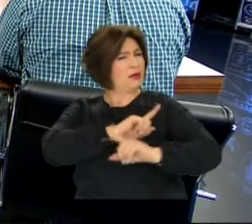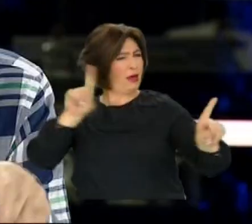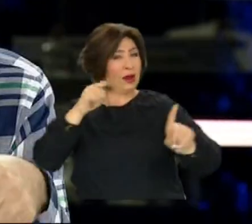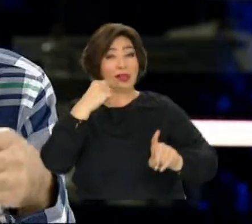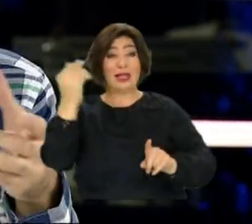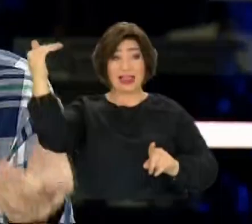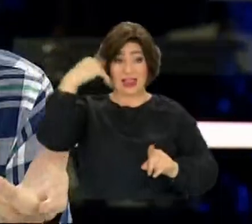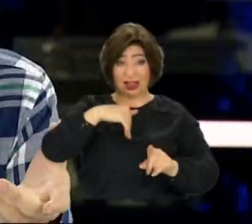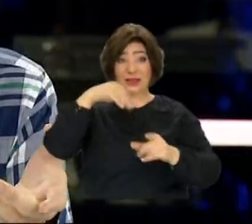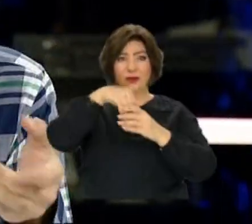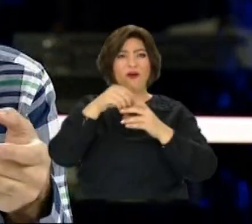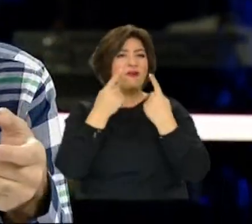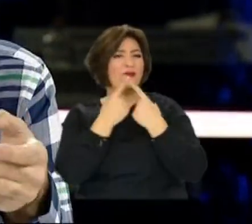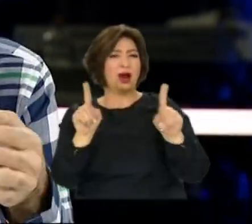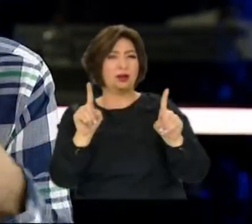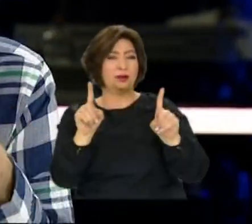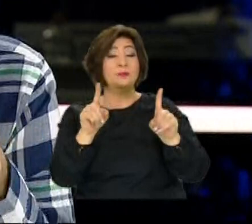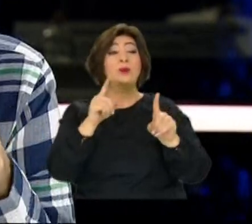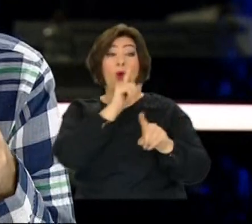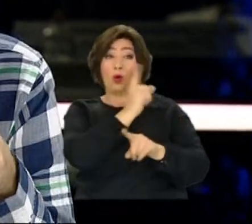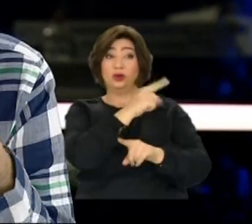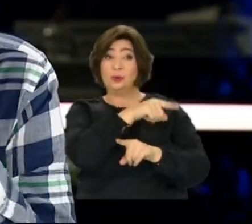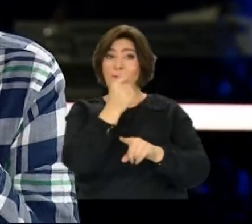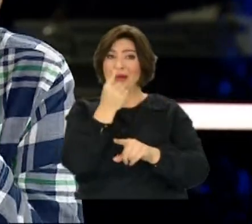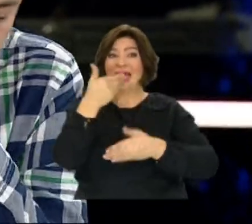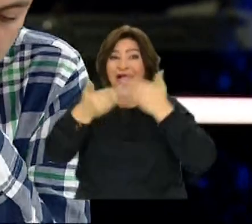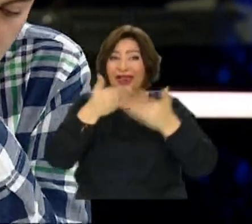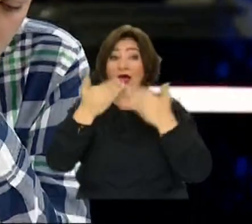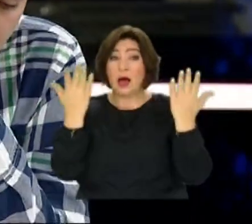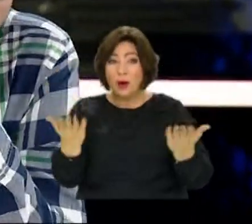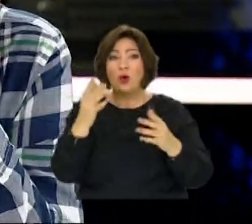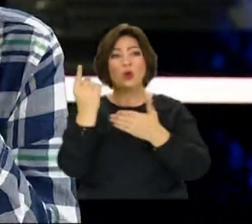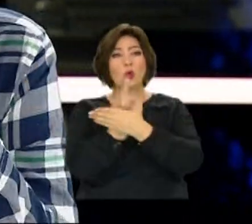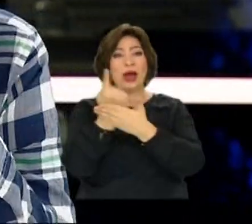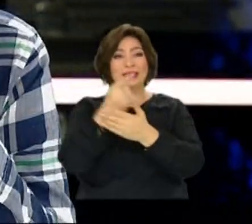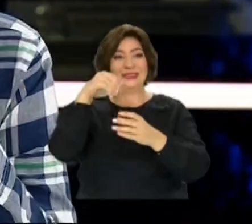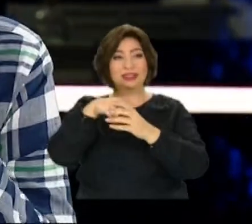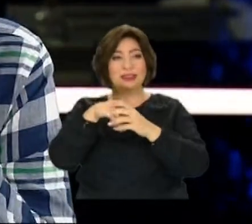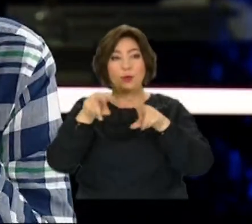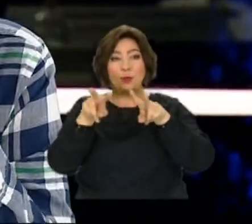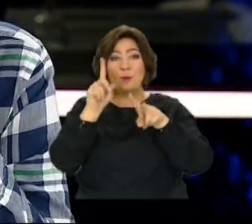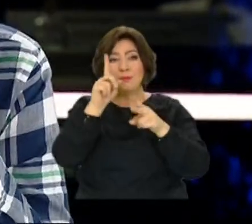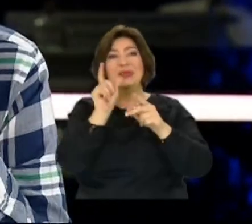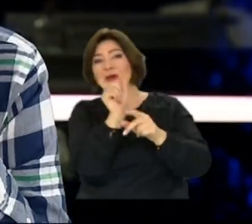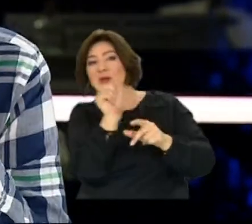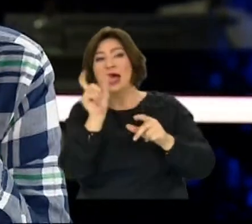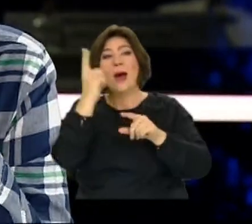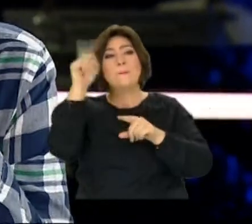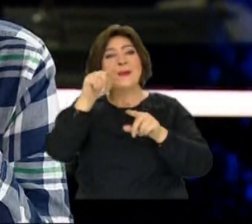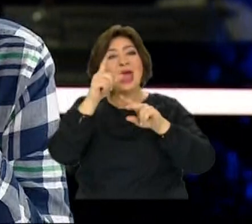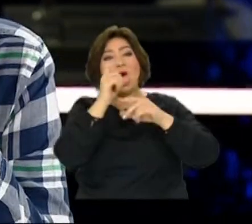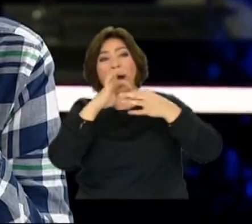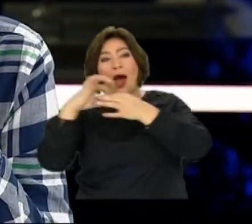insanlara geldikleri zaman farklı bir muamele. Aslında hocam biraz buna değindi. Şimdi bakın Kur'an-ı Kerim'de Muhammed Suresi 27. ayette şöyle bir ifade